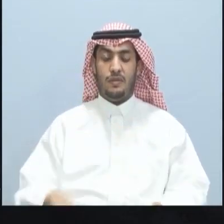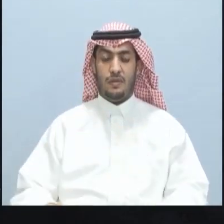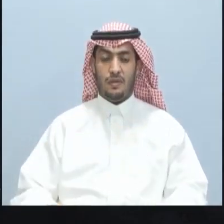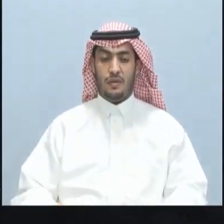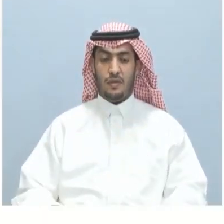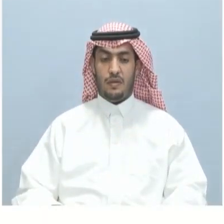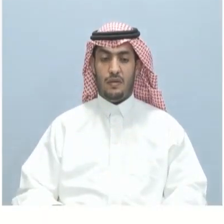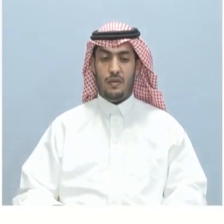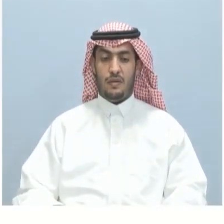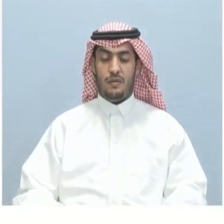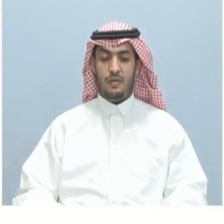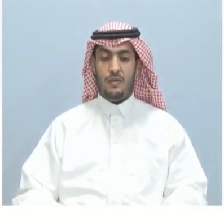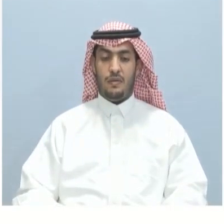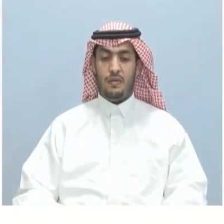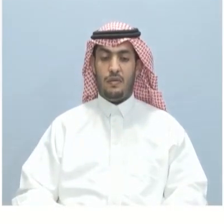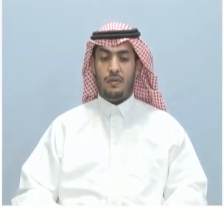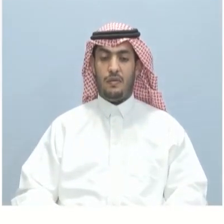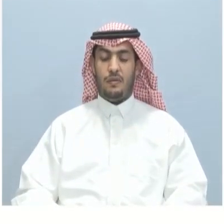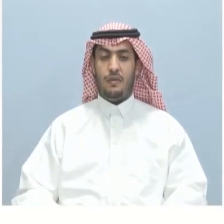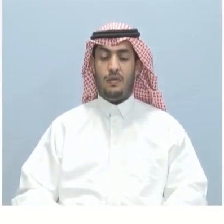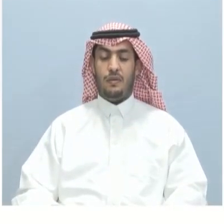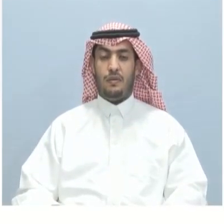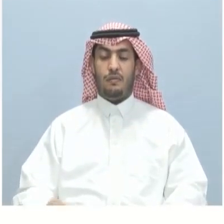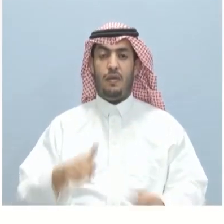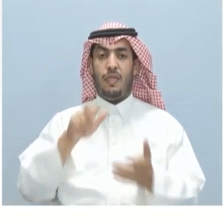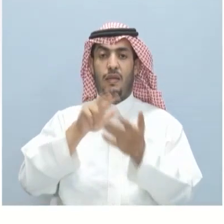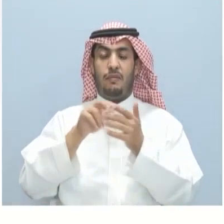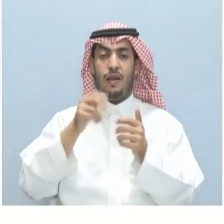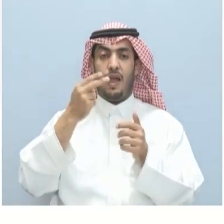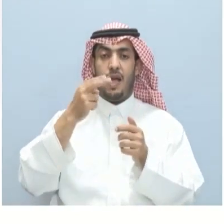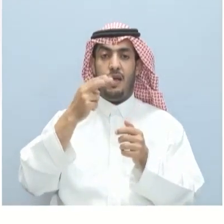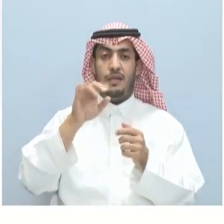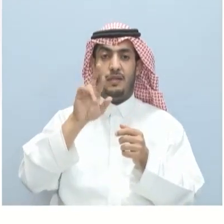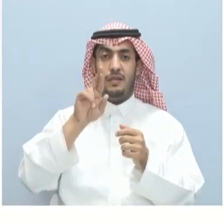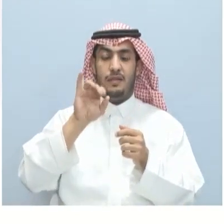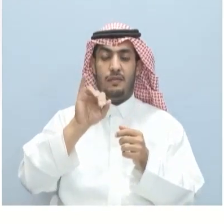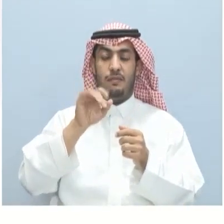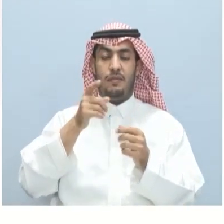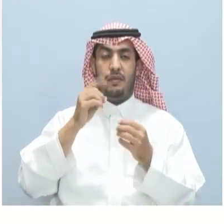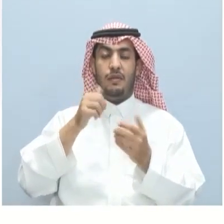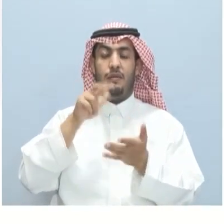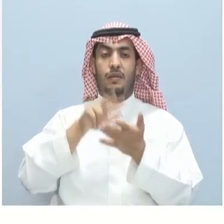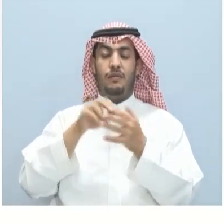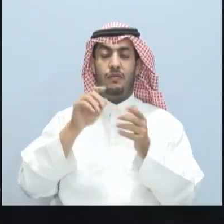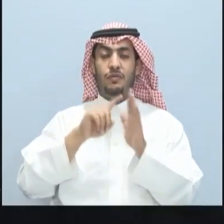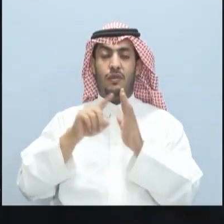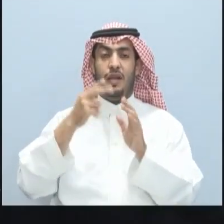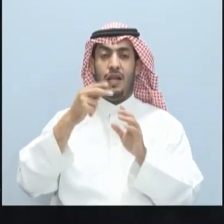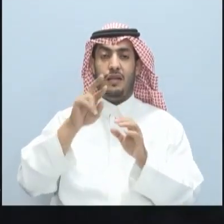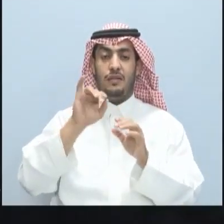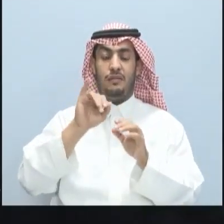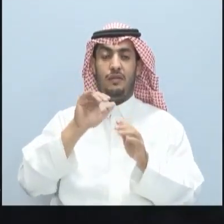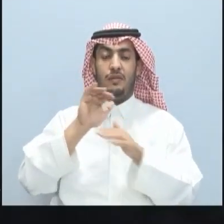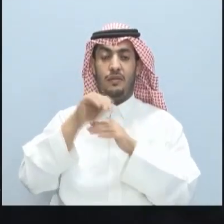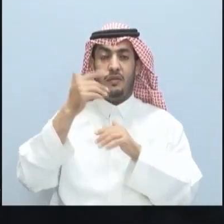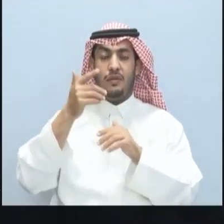باذن الله هذا بالنسبه لكيف يمكن ان نطبق مساله عزم او كيف ان اطبق شرط العزم في الحصه